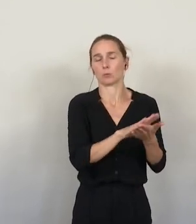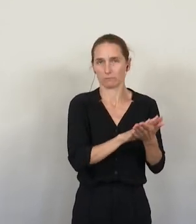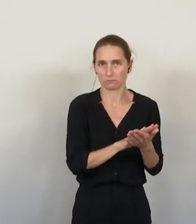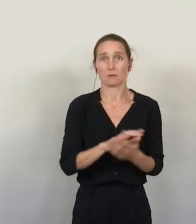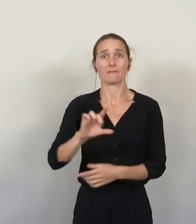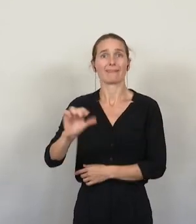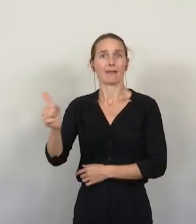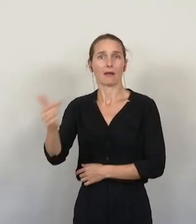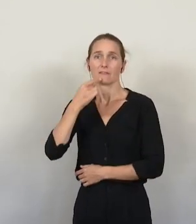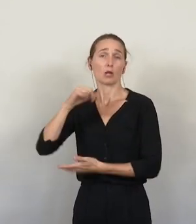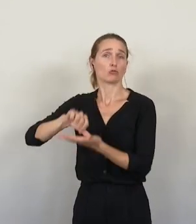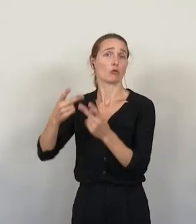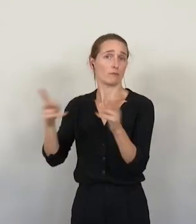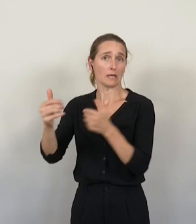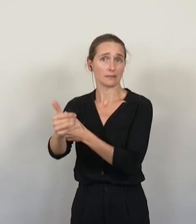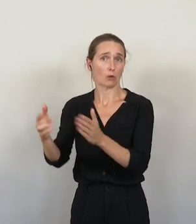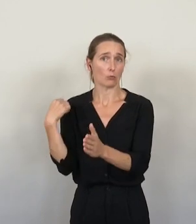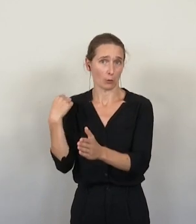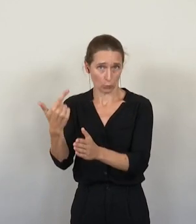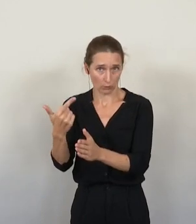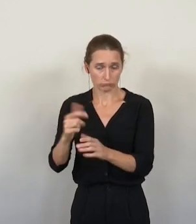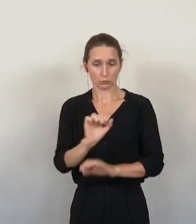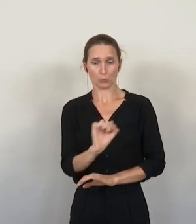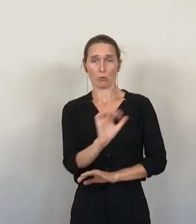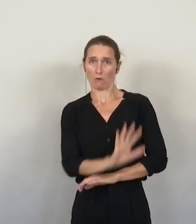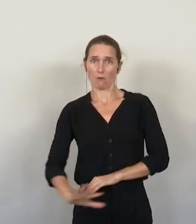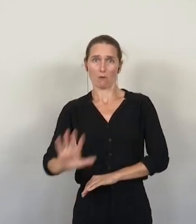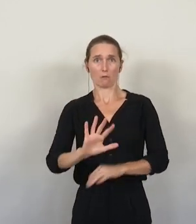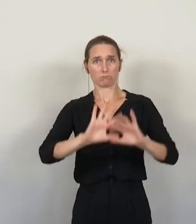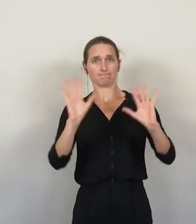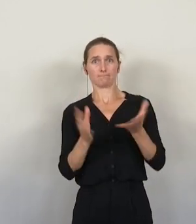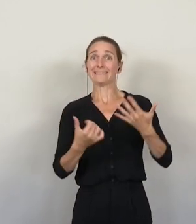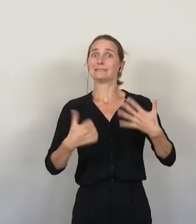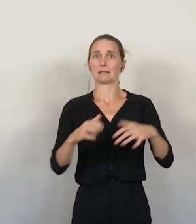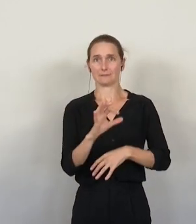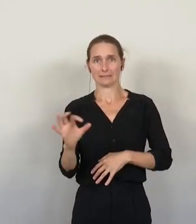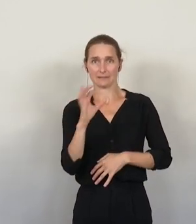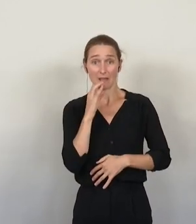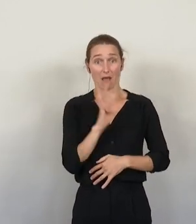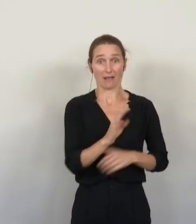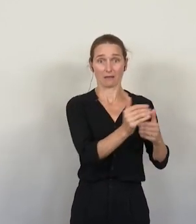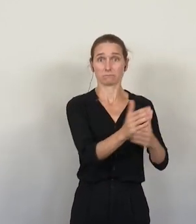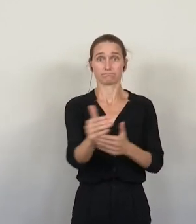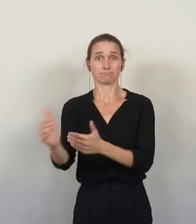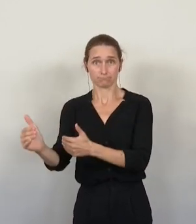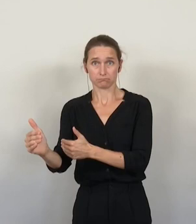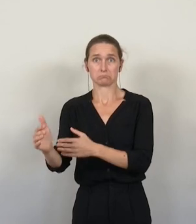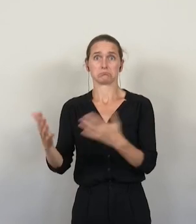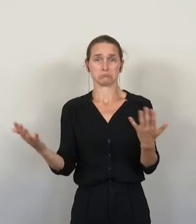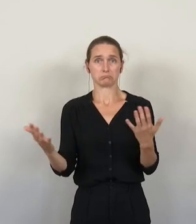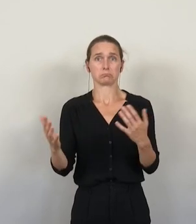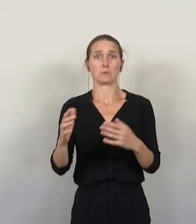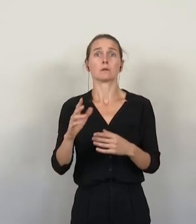centre-ville en secteur 2 et 16 dans tous les quartiers sud donc les quatre autres secteurs de la ville les 38100 en